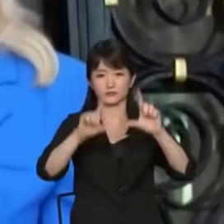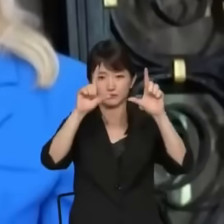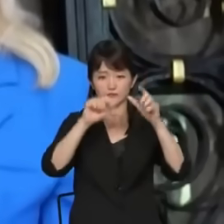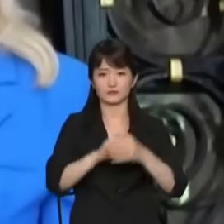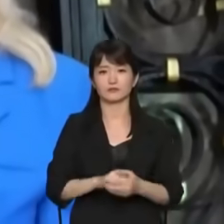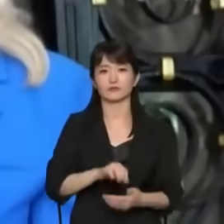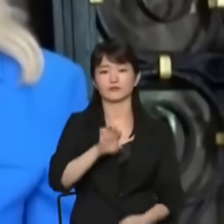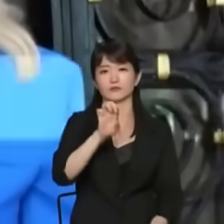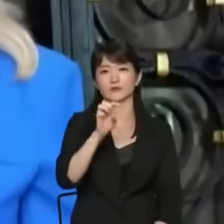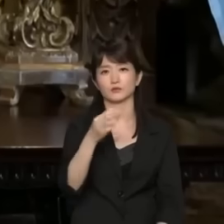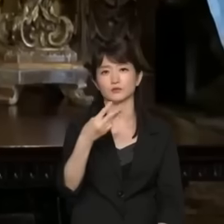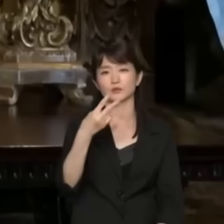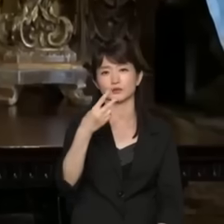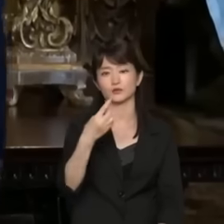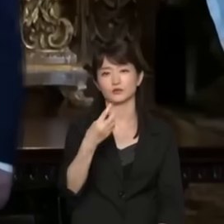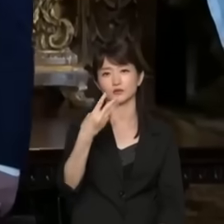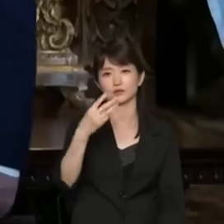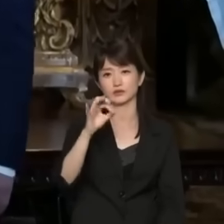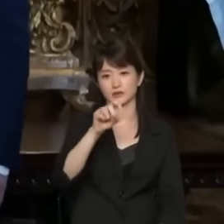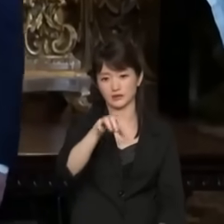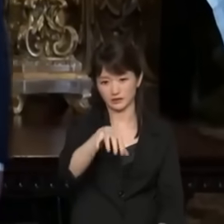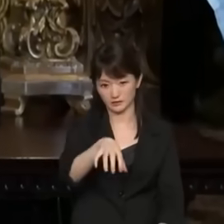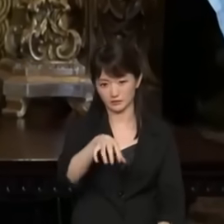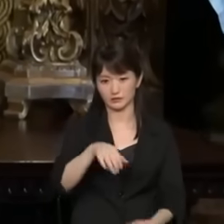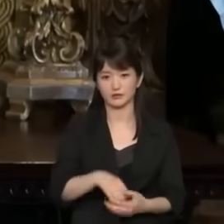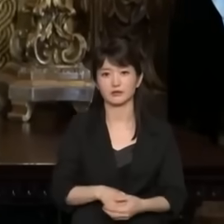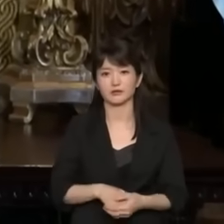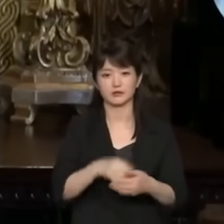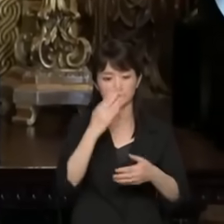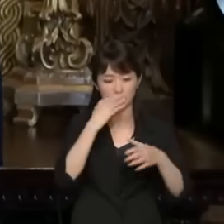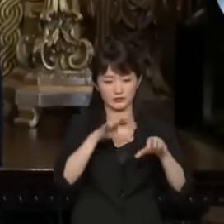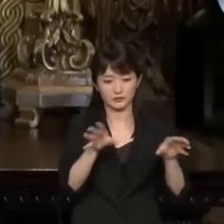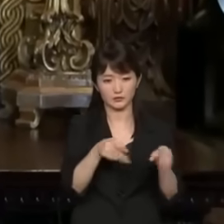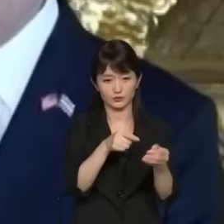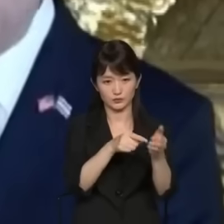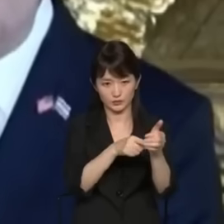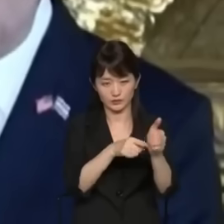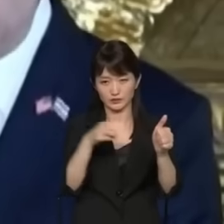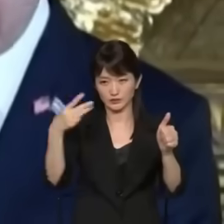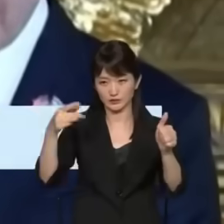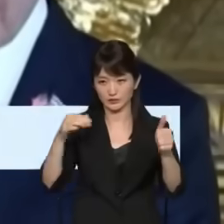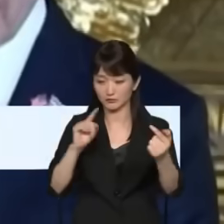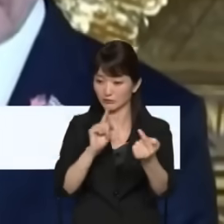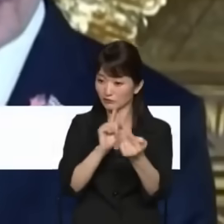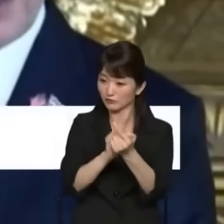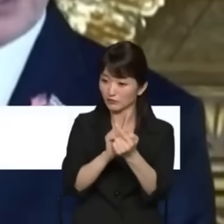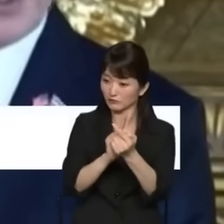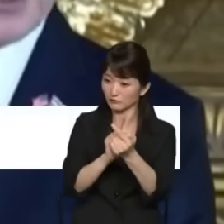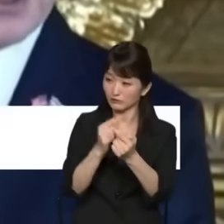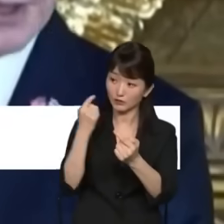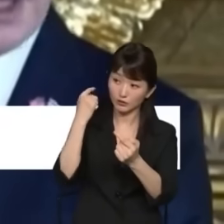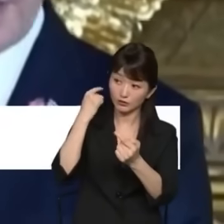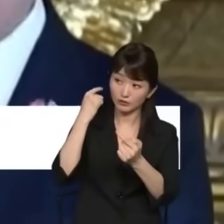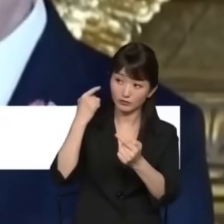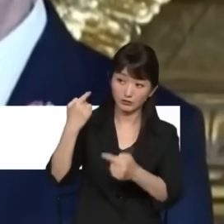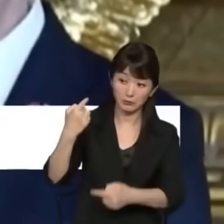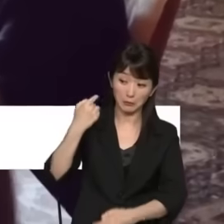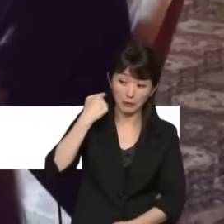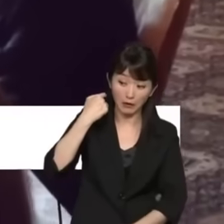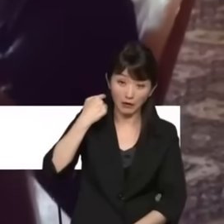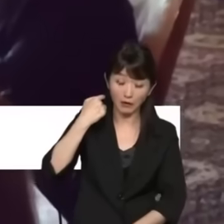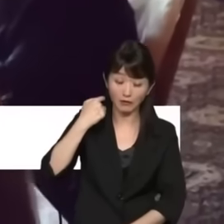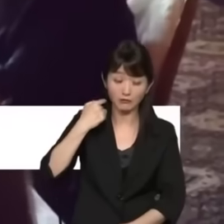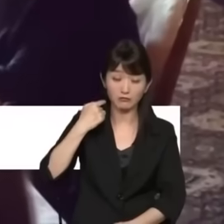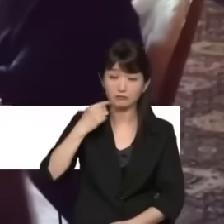플로리다주 마러라고 별장에서 베냐민 네타냐후 이스라엘 총리와 만났는데 총알에 맞았다는 귀가 너무 멀쩡하다는 겁니다.